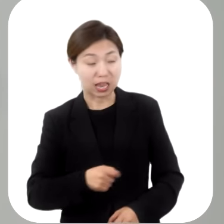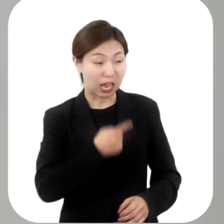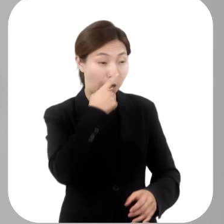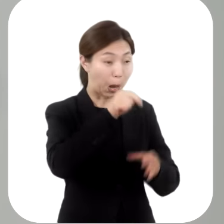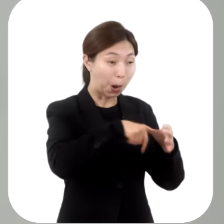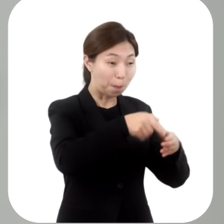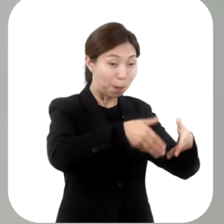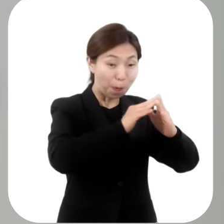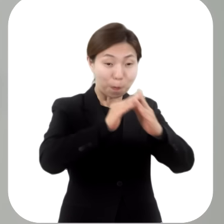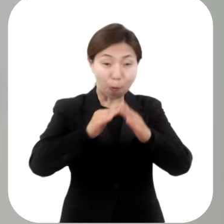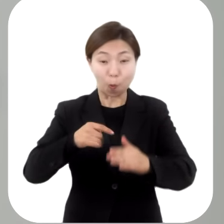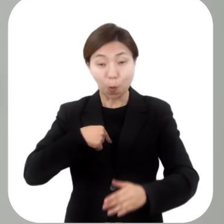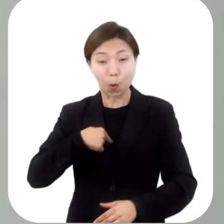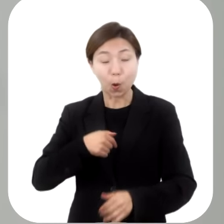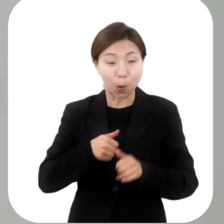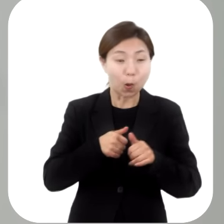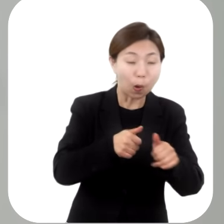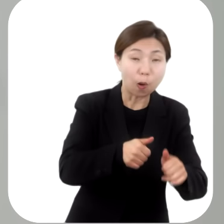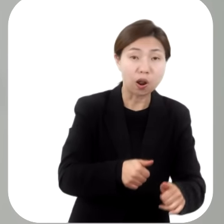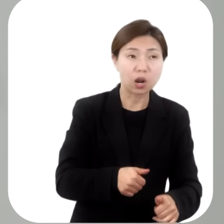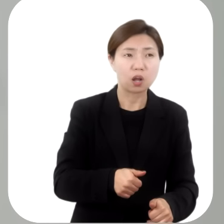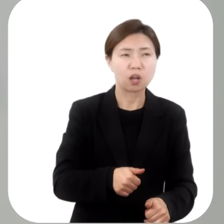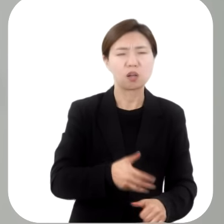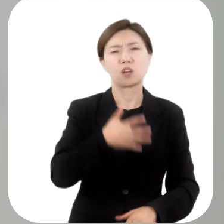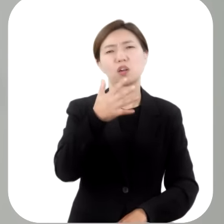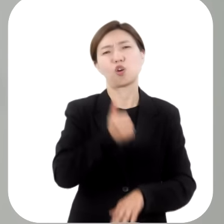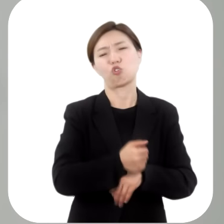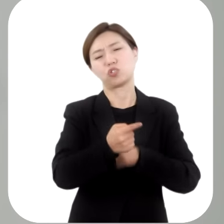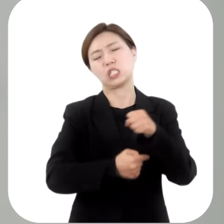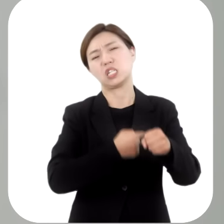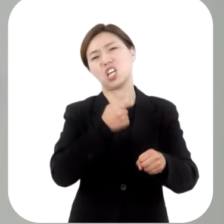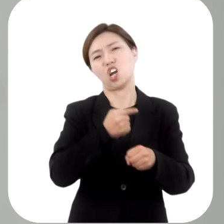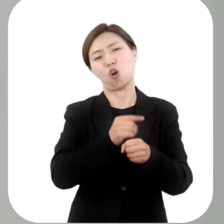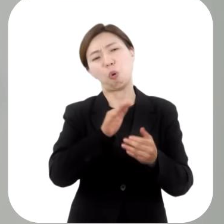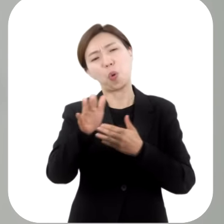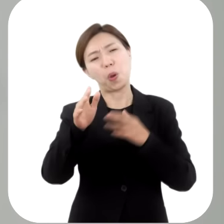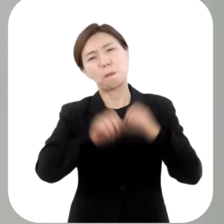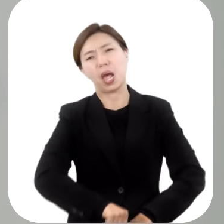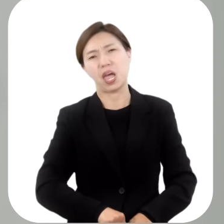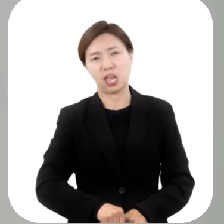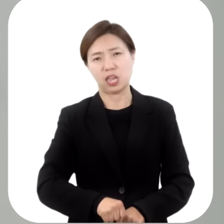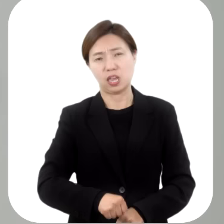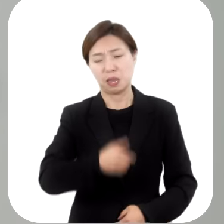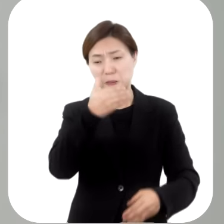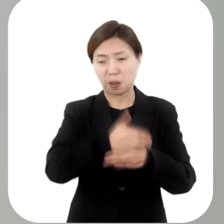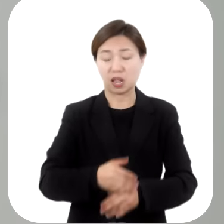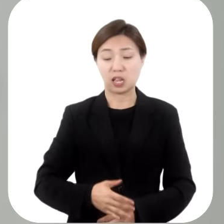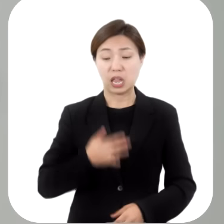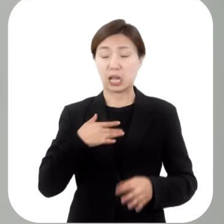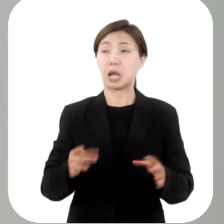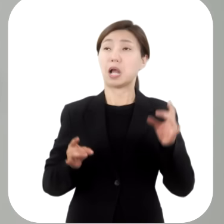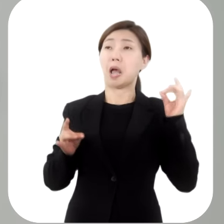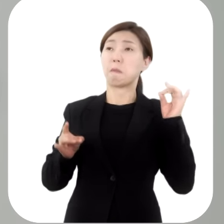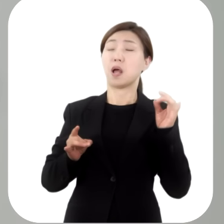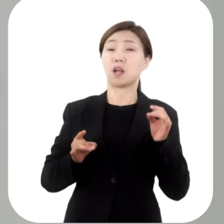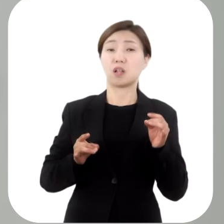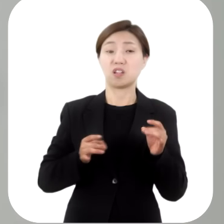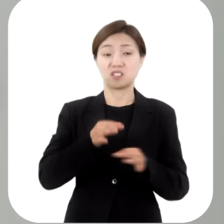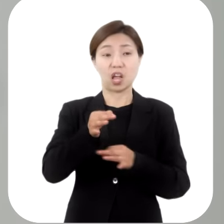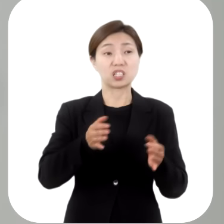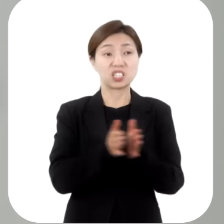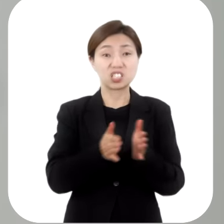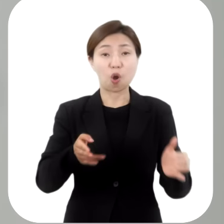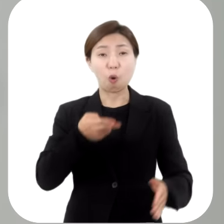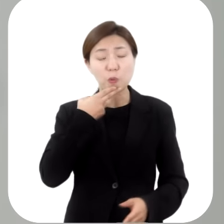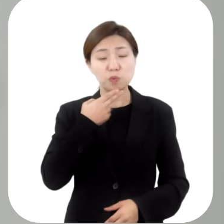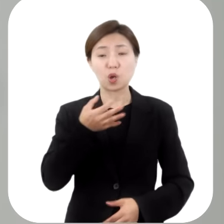유행이니까 커피집을 연다. 이렇게 하면 막 인테리비 들여가 한 1년 하다가 문 닫고 가만히